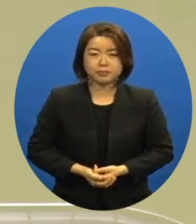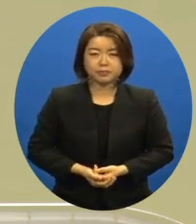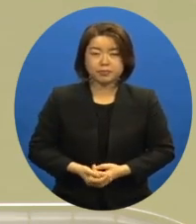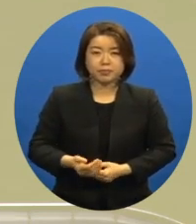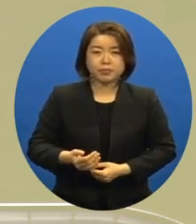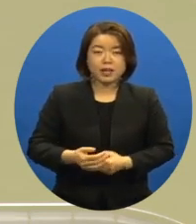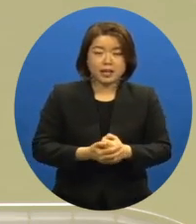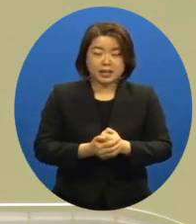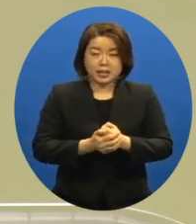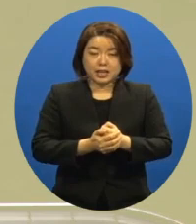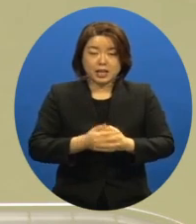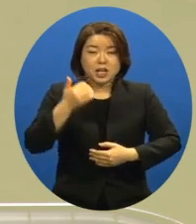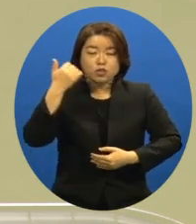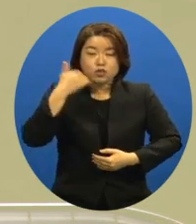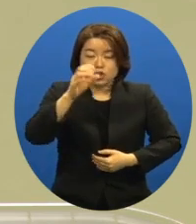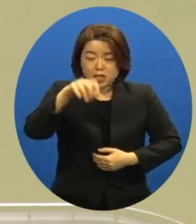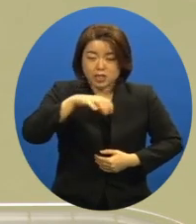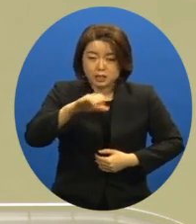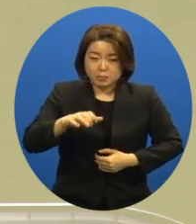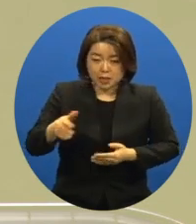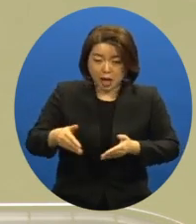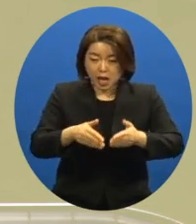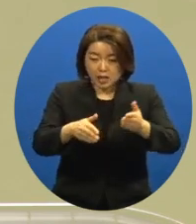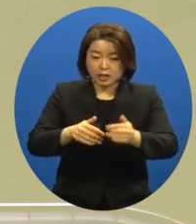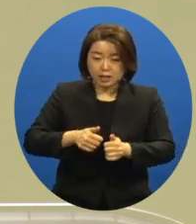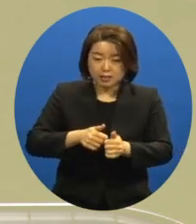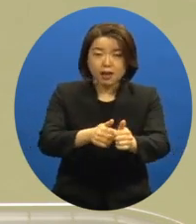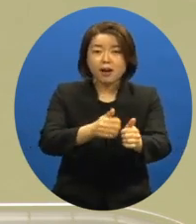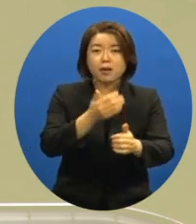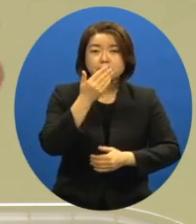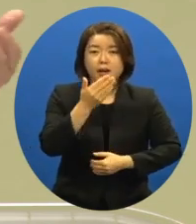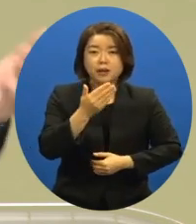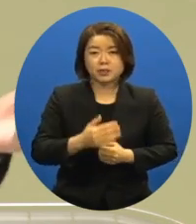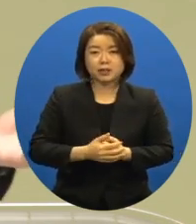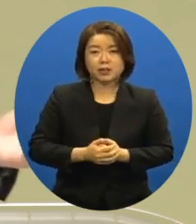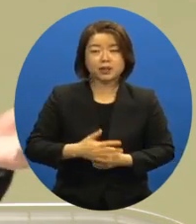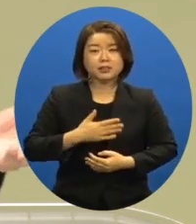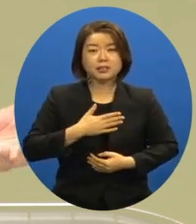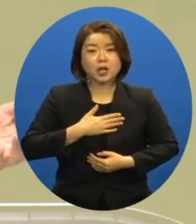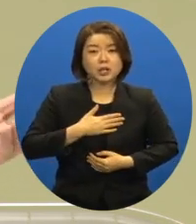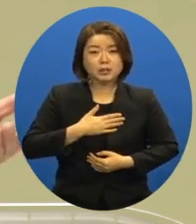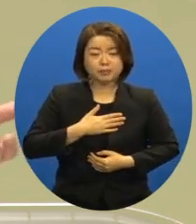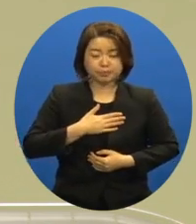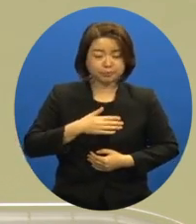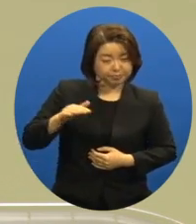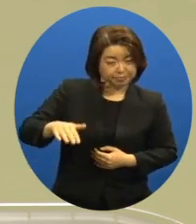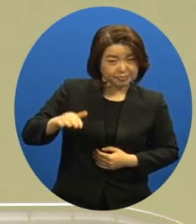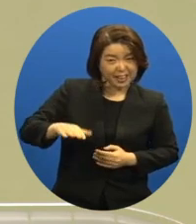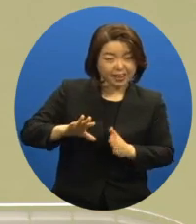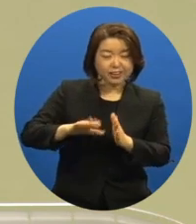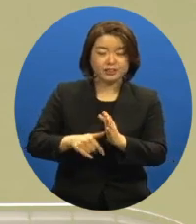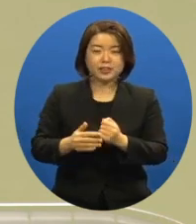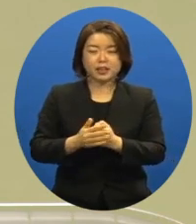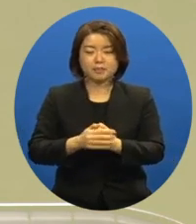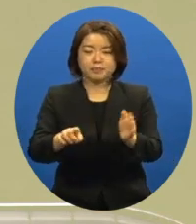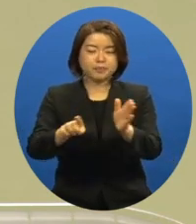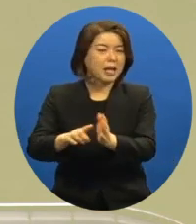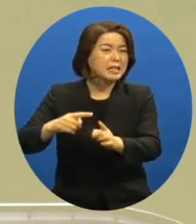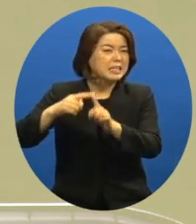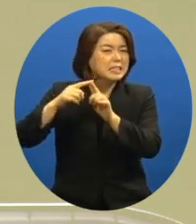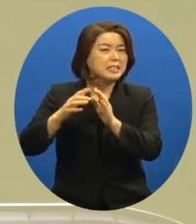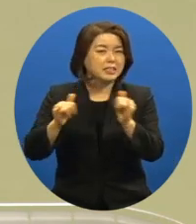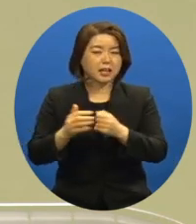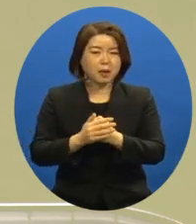누가 십자가에 주님을 따라갈 수 있겠습니까? 저는 어릴 때 순교하는 사람은